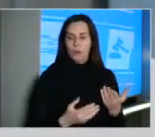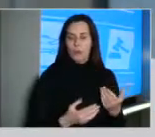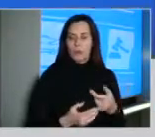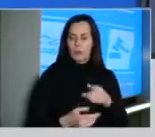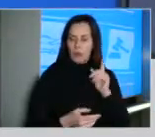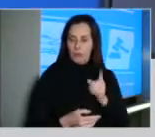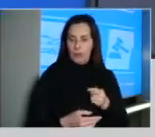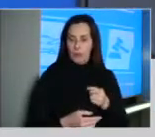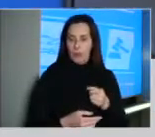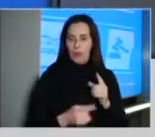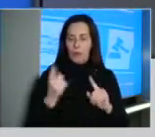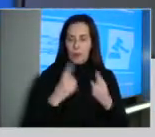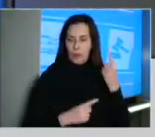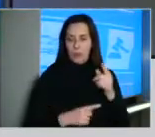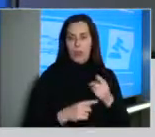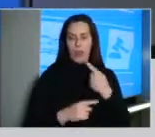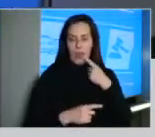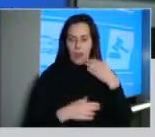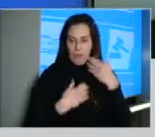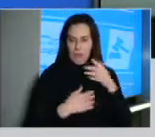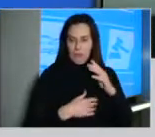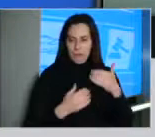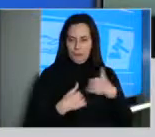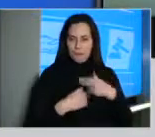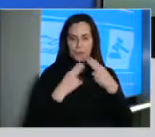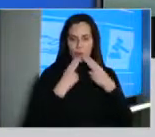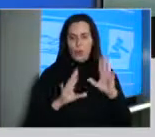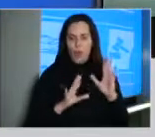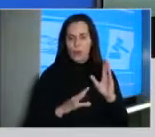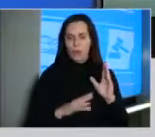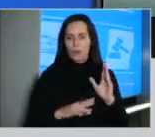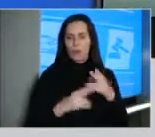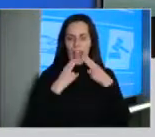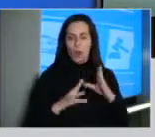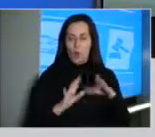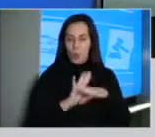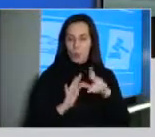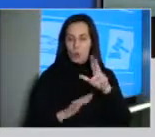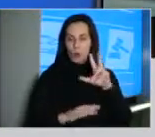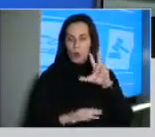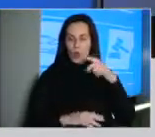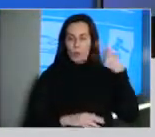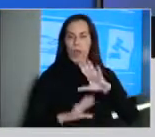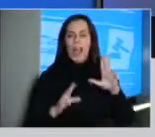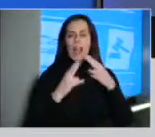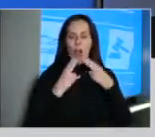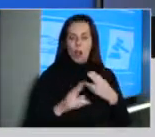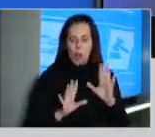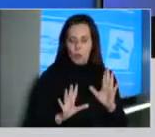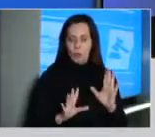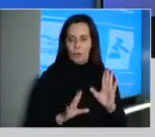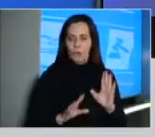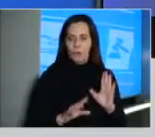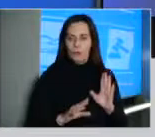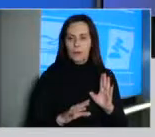מחייב אותם, עוד פעם, במקרים רבים, למסור את המידע. קודם כל לענות, אתה צודק. השלב הראשון זה קודם כל תענו. הרי החוק אומר 30 יום רק להשיב